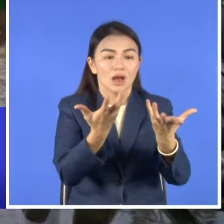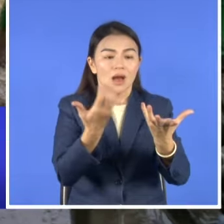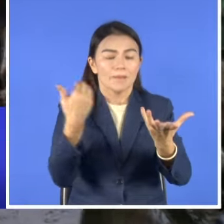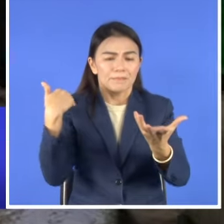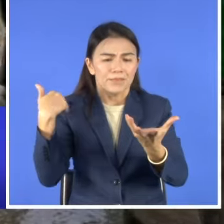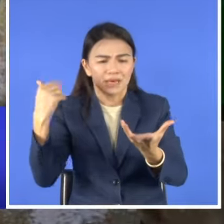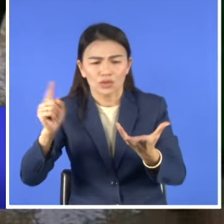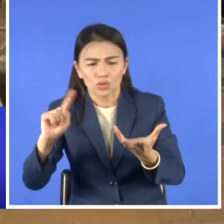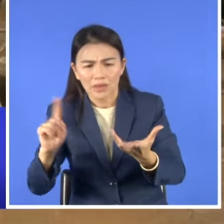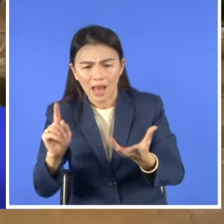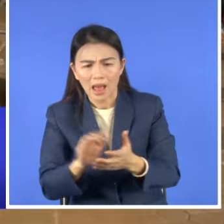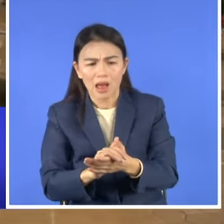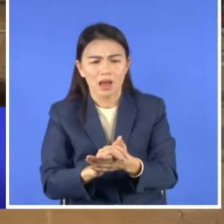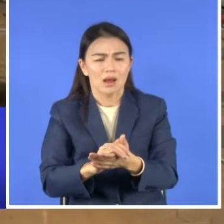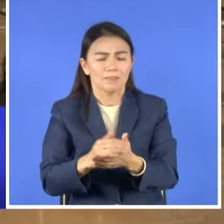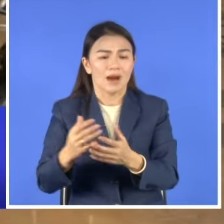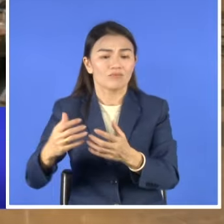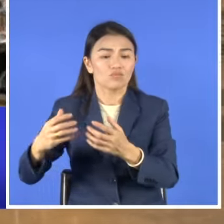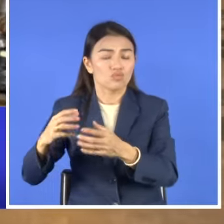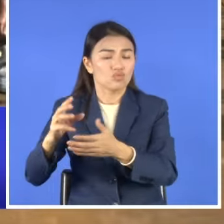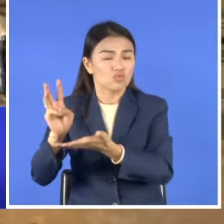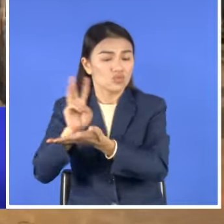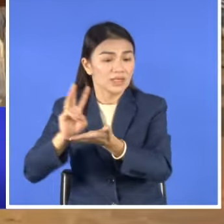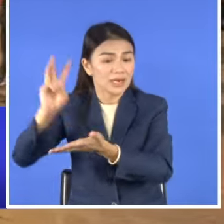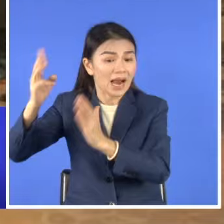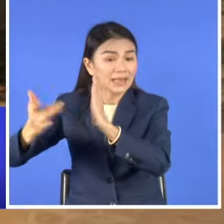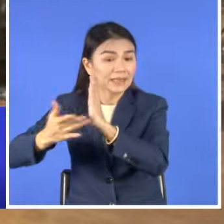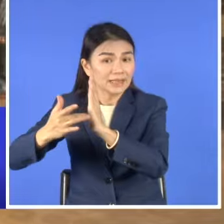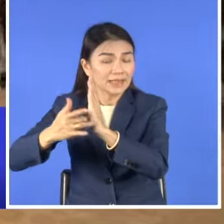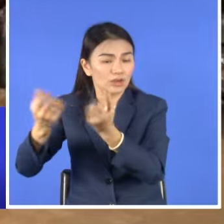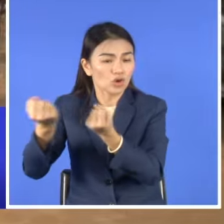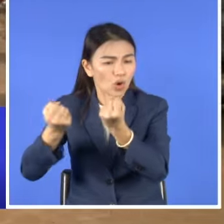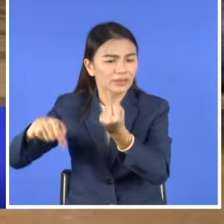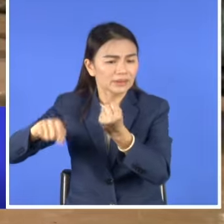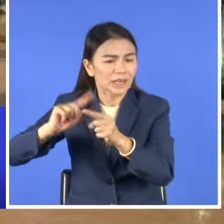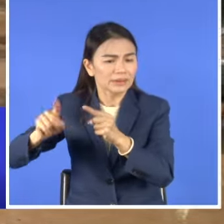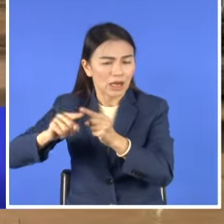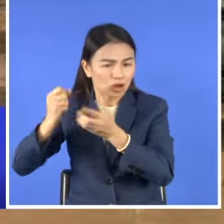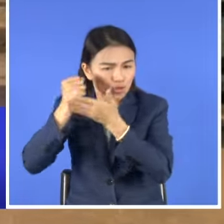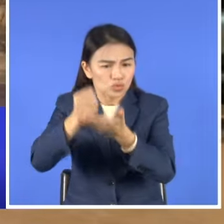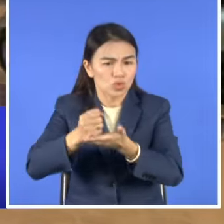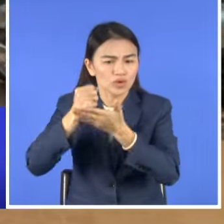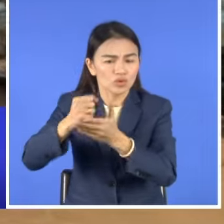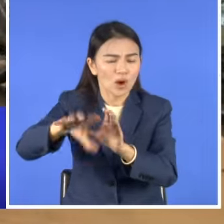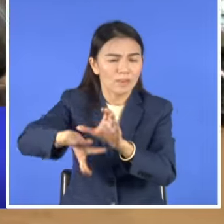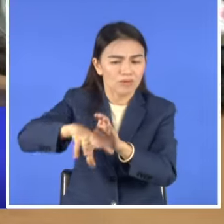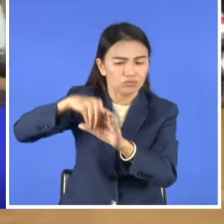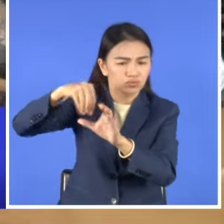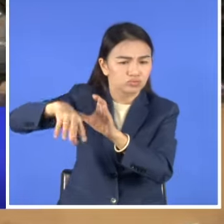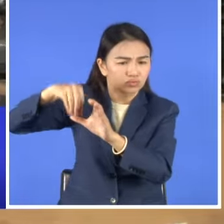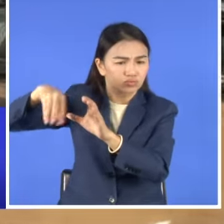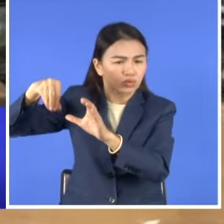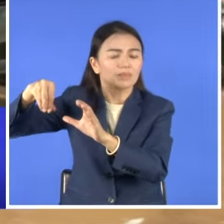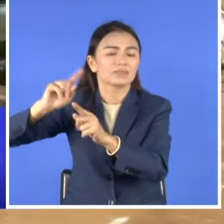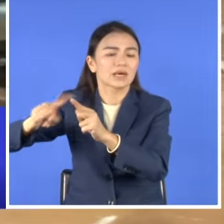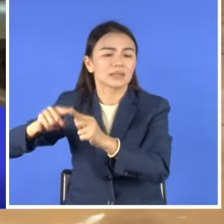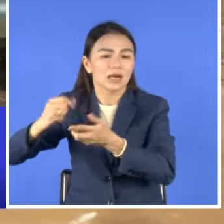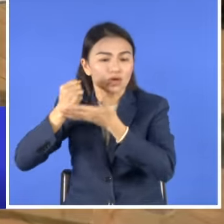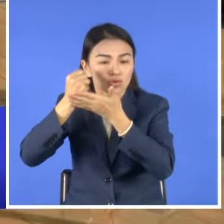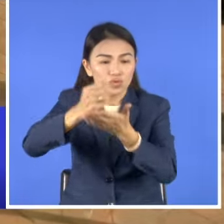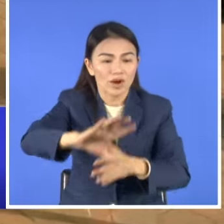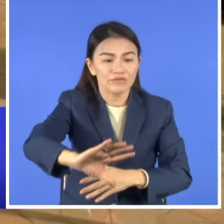ดันโคลนจากวิทยาลัยเทคนิคลำพูน 20คันมาช่วยเพิ่มประสิทธิภาพในการทำงานเพื่อให้เร่งฟื้นฟูกลับเข้า